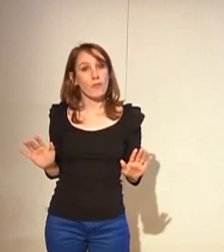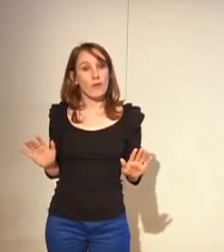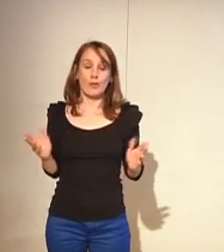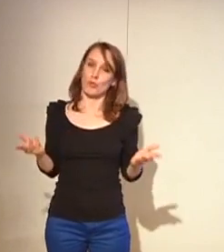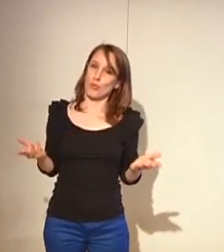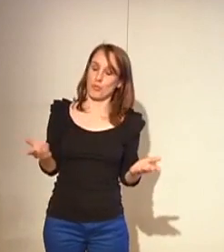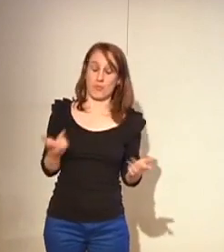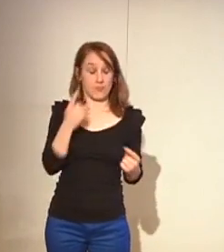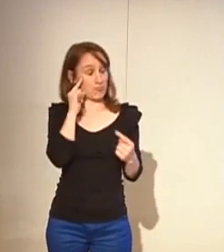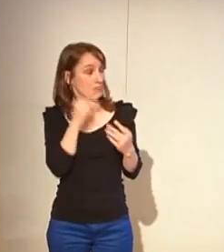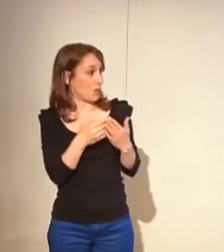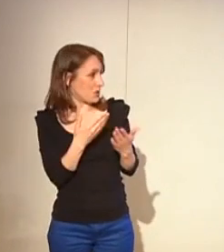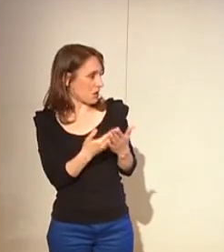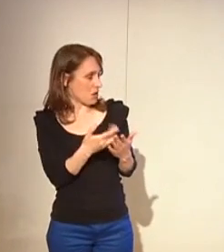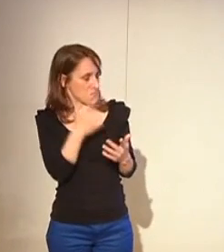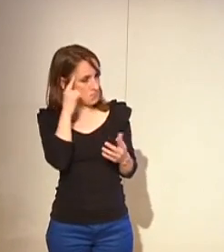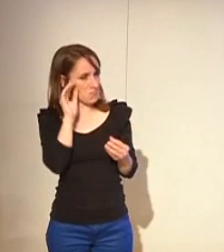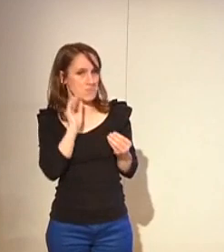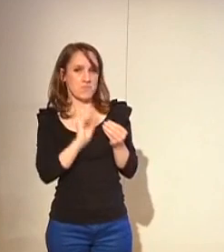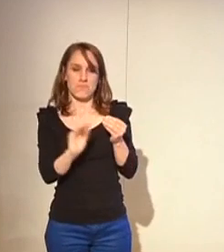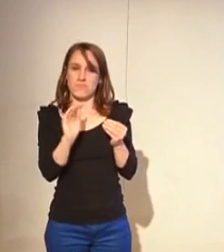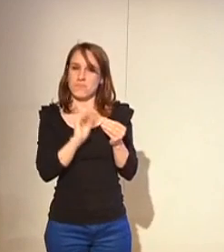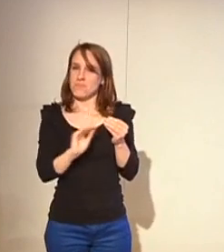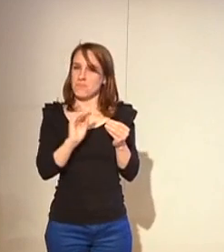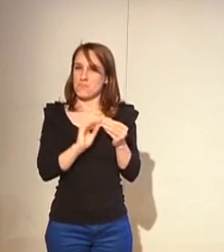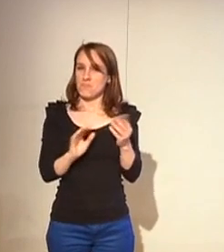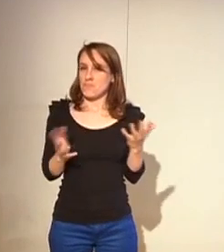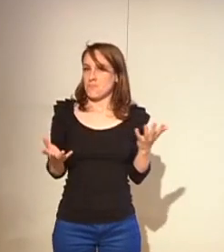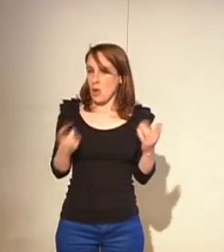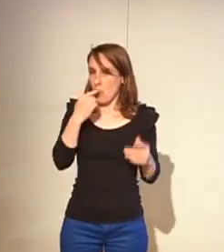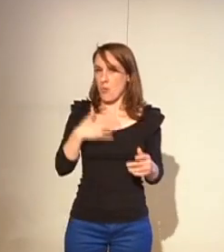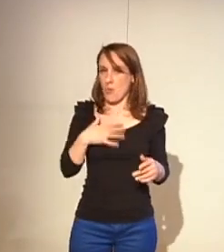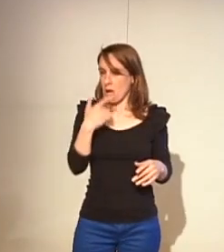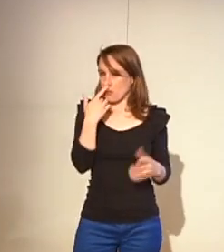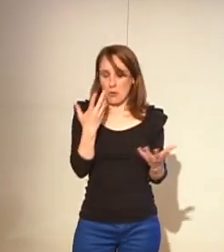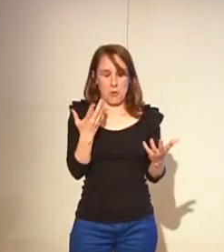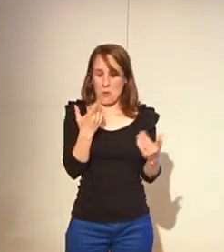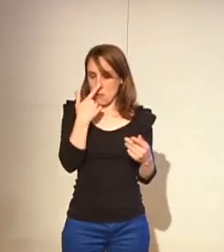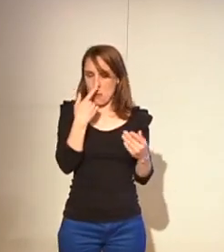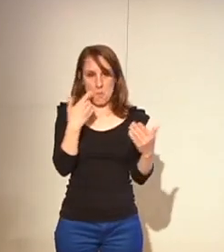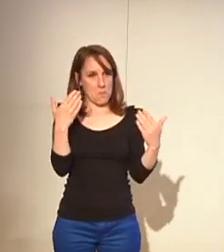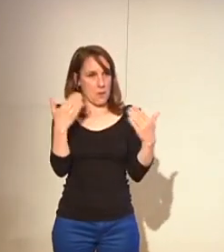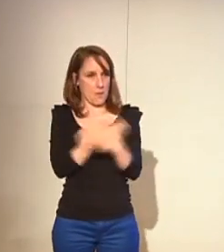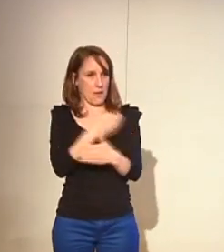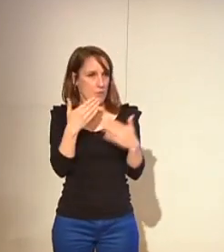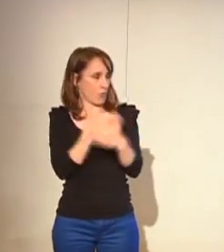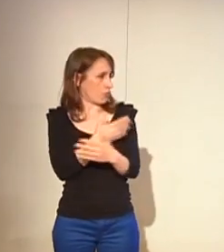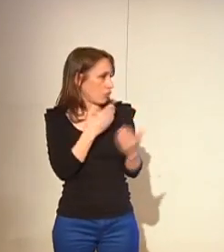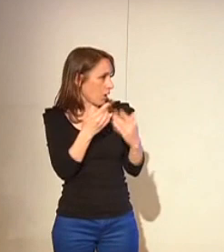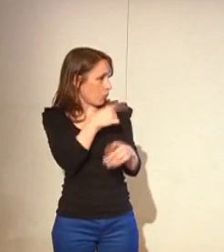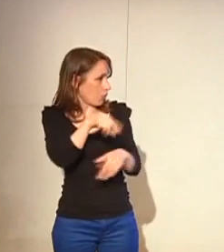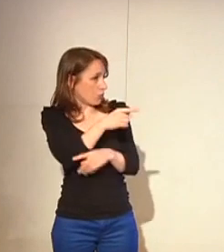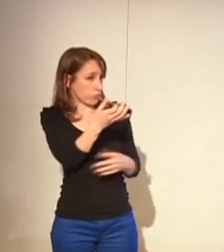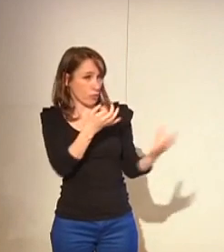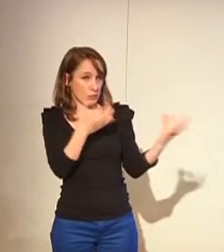point de vue là il y a nous semble-t-il une petite contradiction avec ce qui a été évoqué